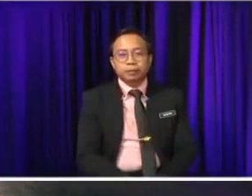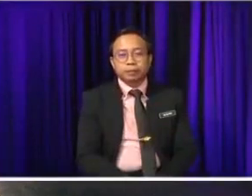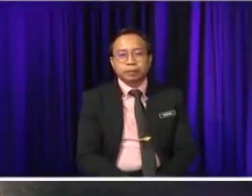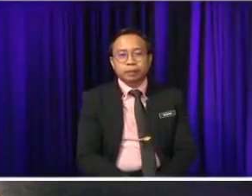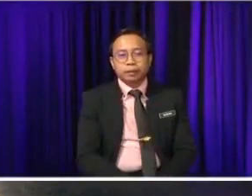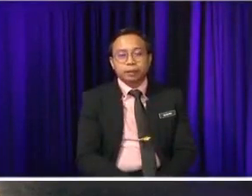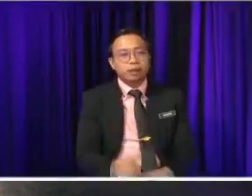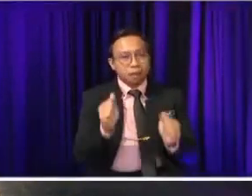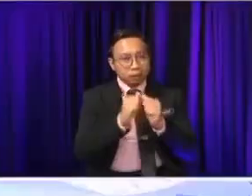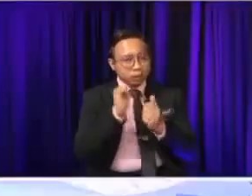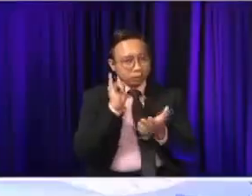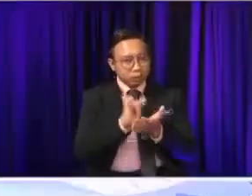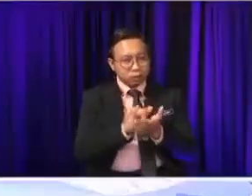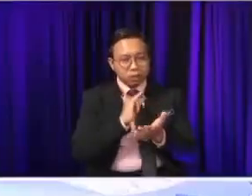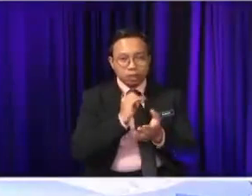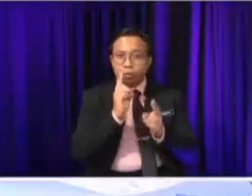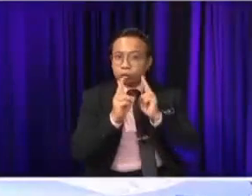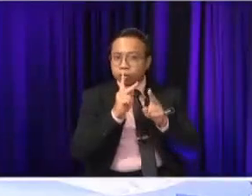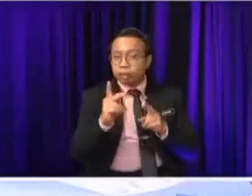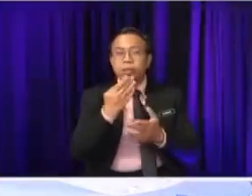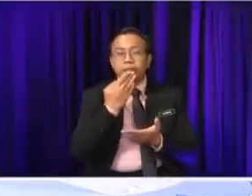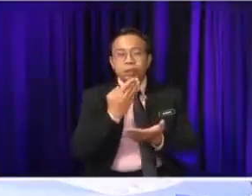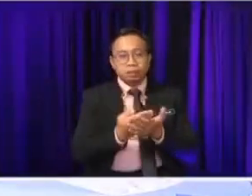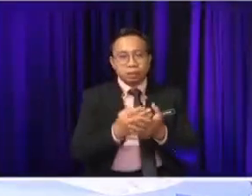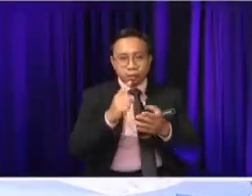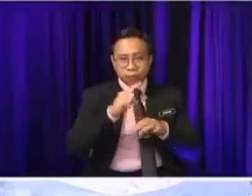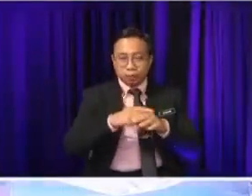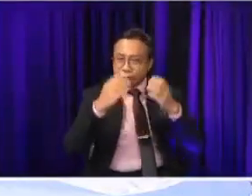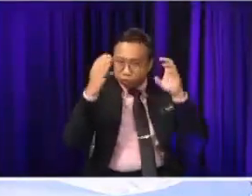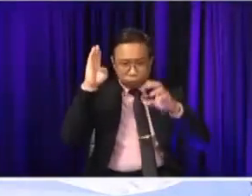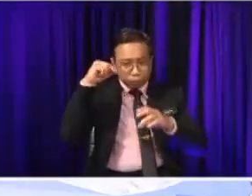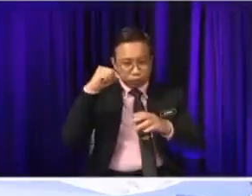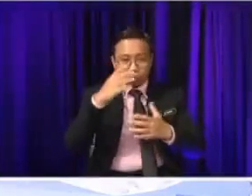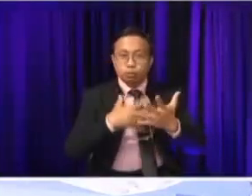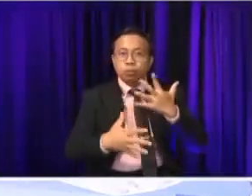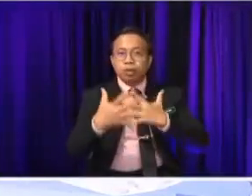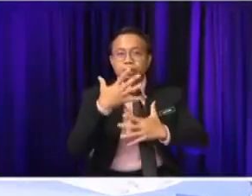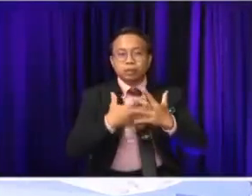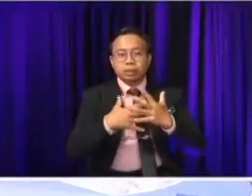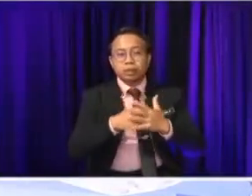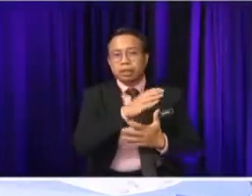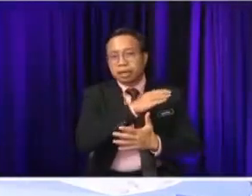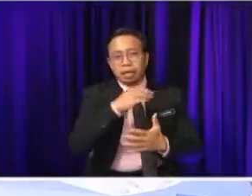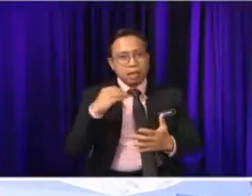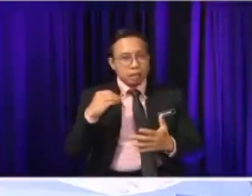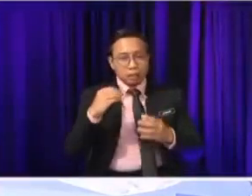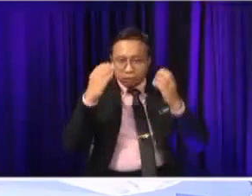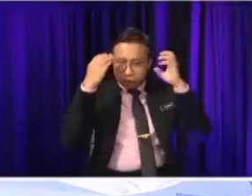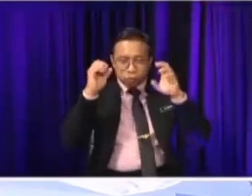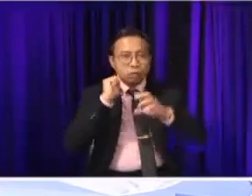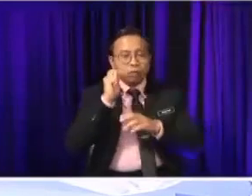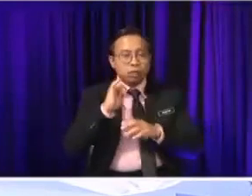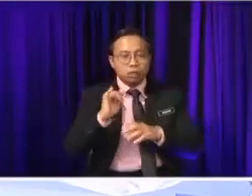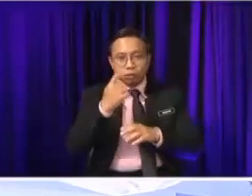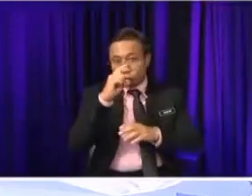dengan itu saya ingin ucapkan ribuan terima kasih kepada cek gubukhari Sela guru bahasa isyarat dan juga cego Azi untuk